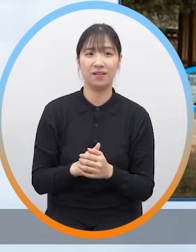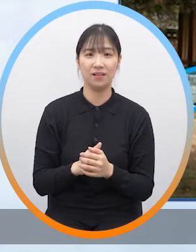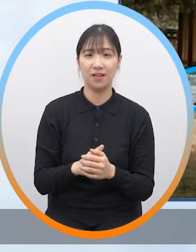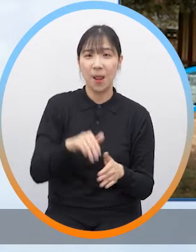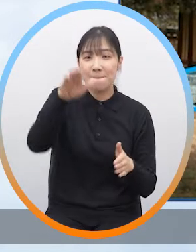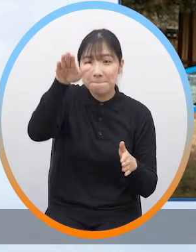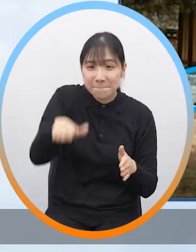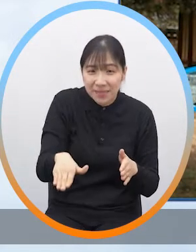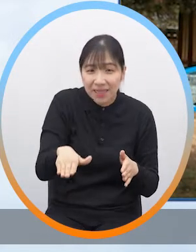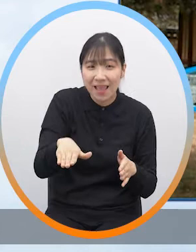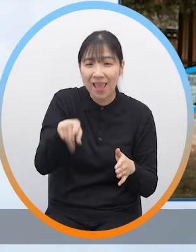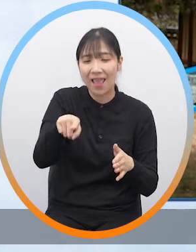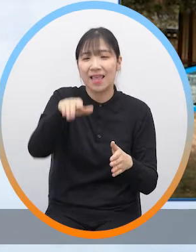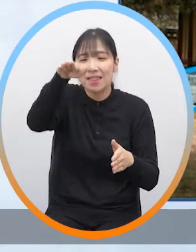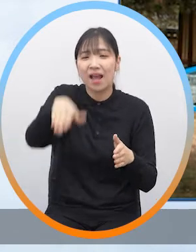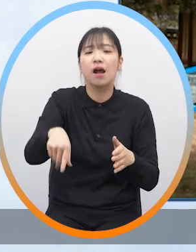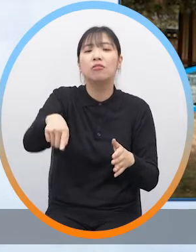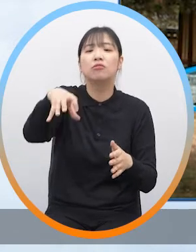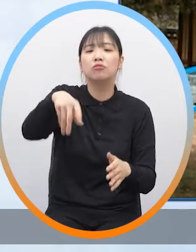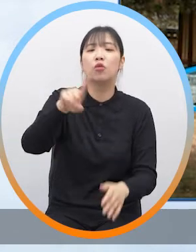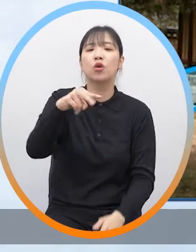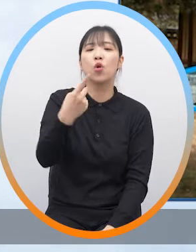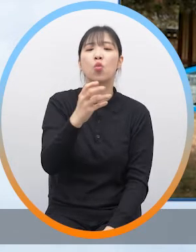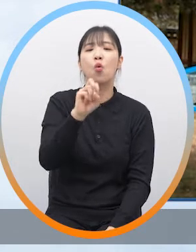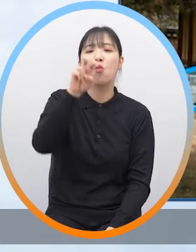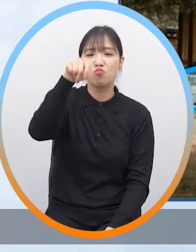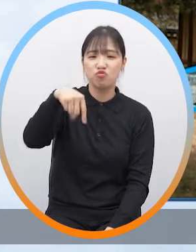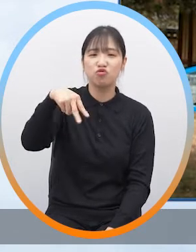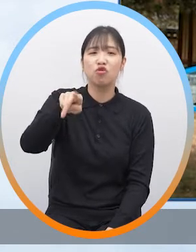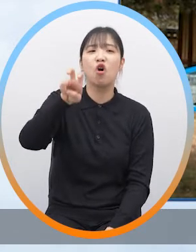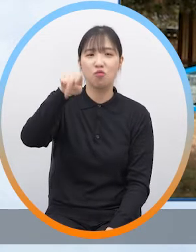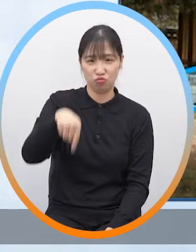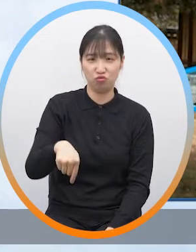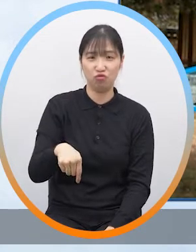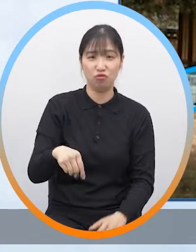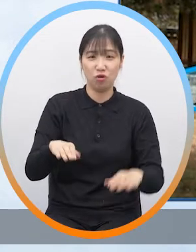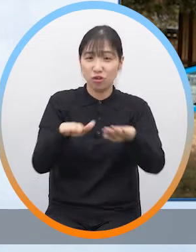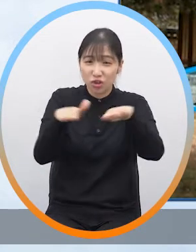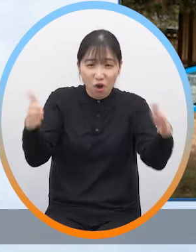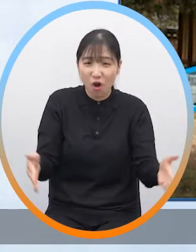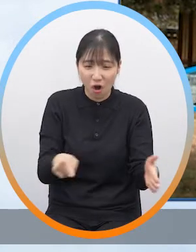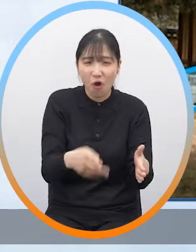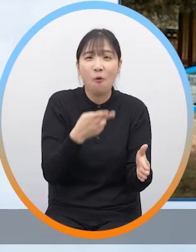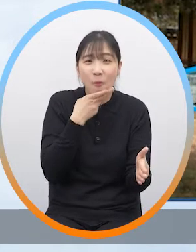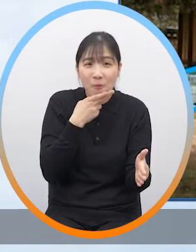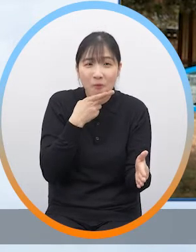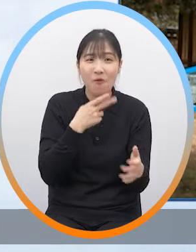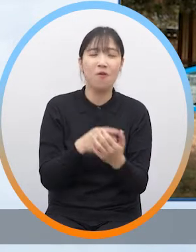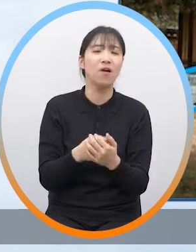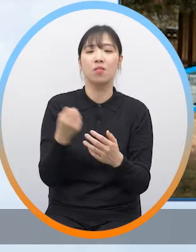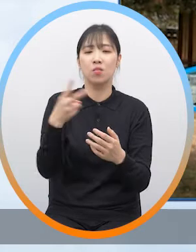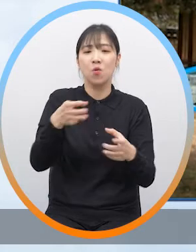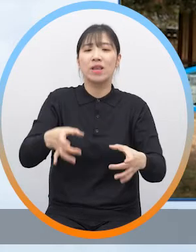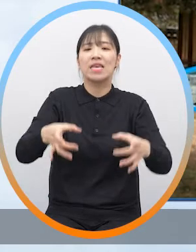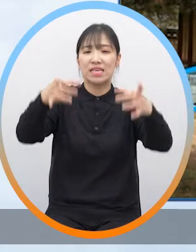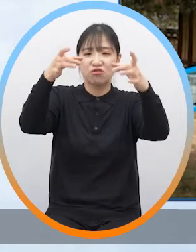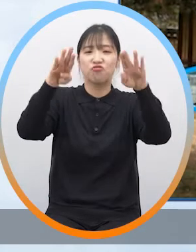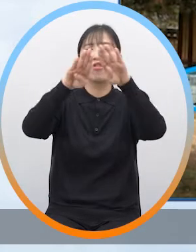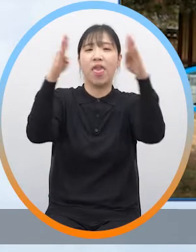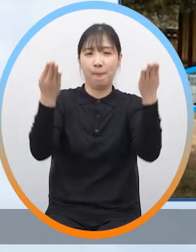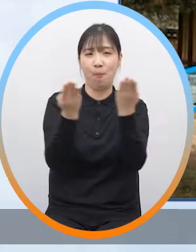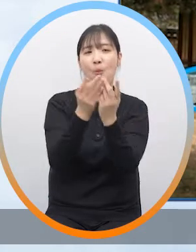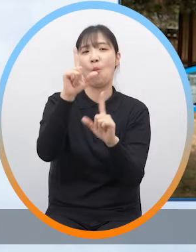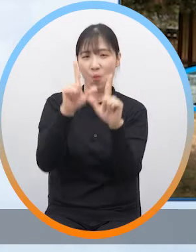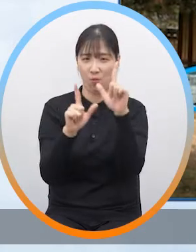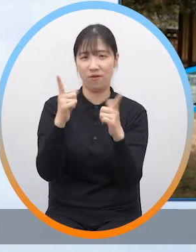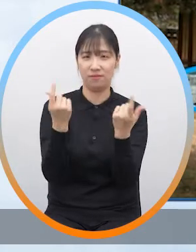그 밑에 낮춰져 있는 것이 바로 동무와 서무고, 일단 단청이 없죠. 두 번째는 네모난 기둥인 것을